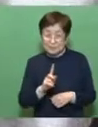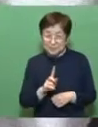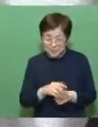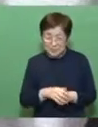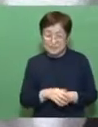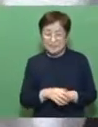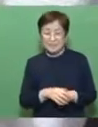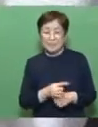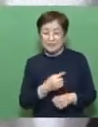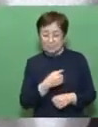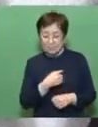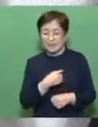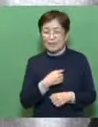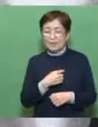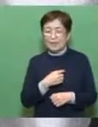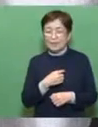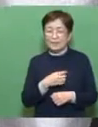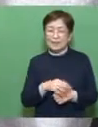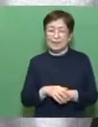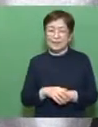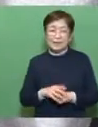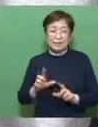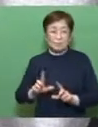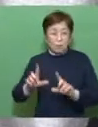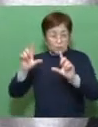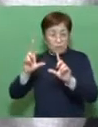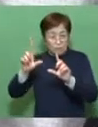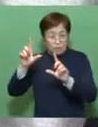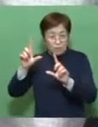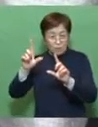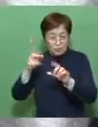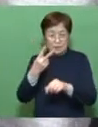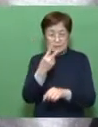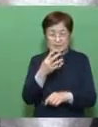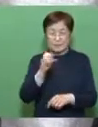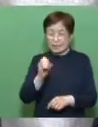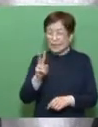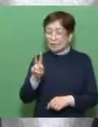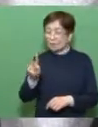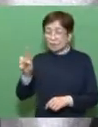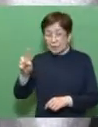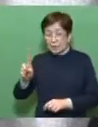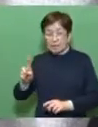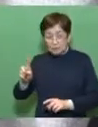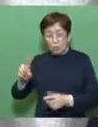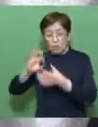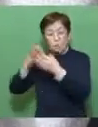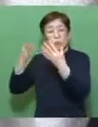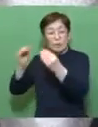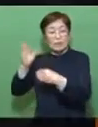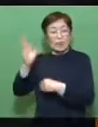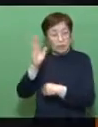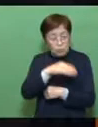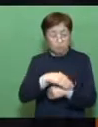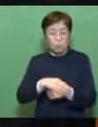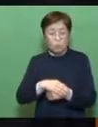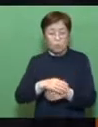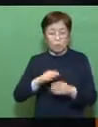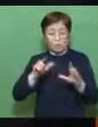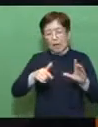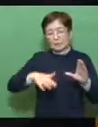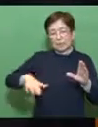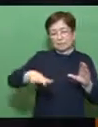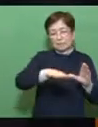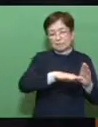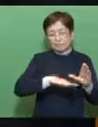ですけどもこれは何ですかこれはこれはね2021年オリンピックの後にはいあの関西全体であの